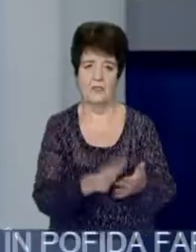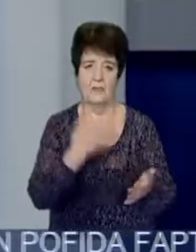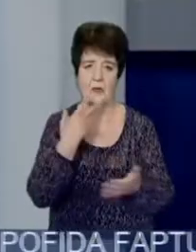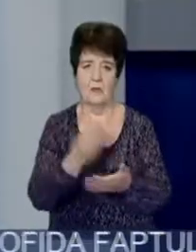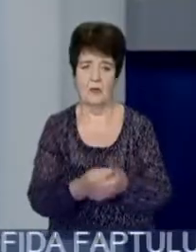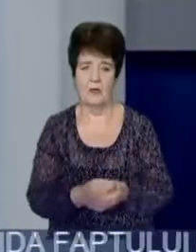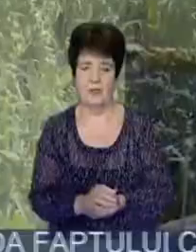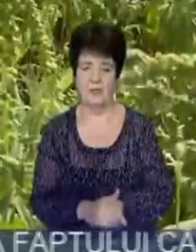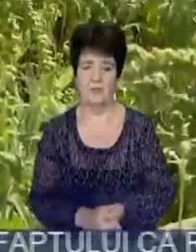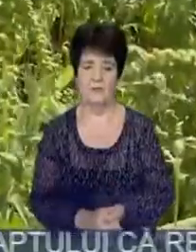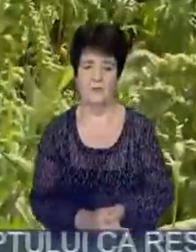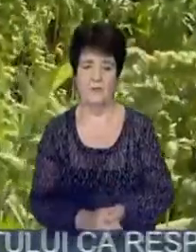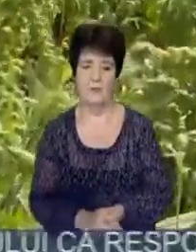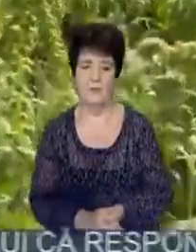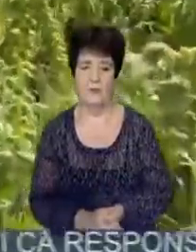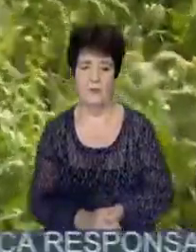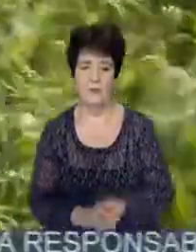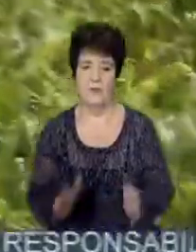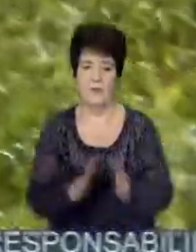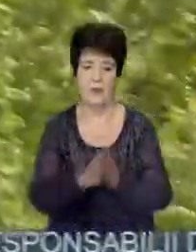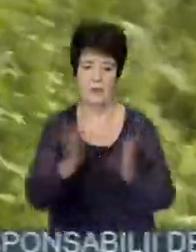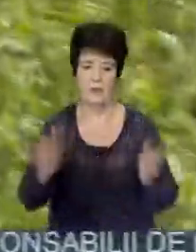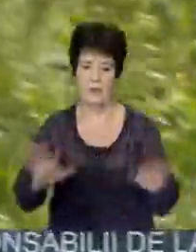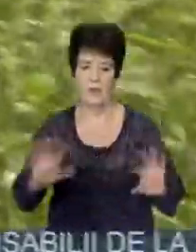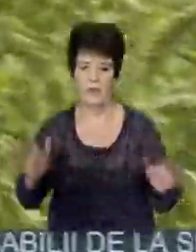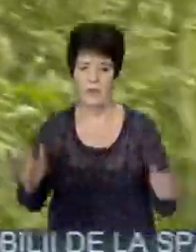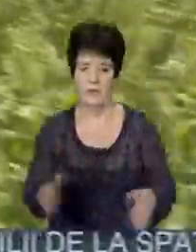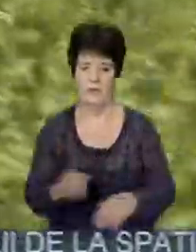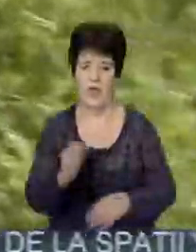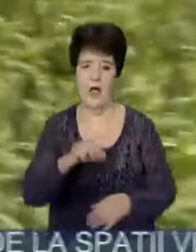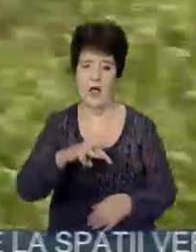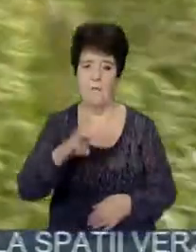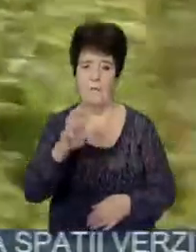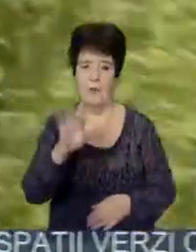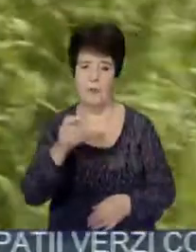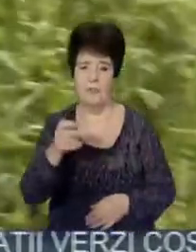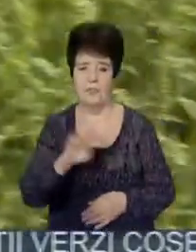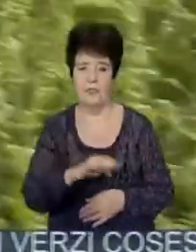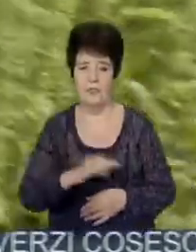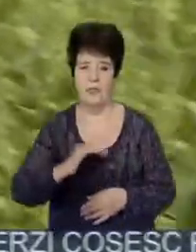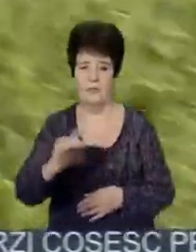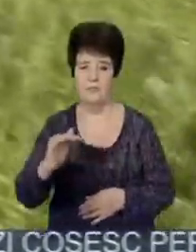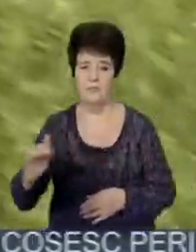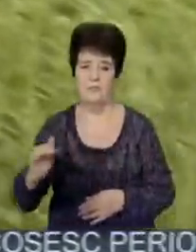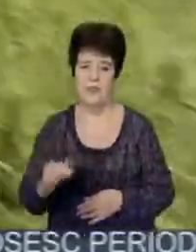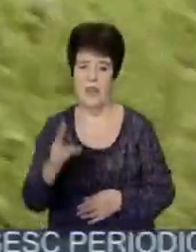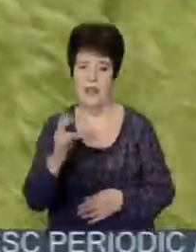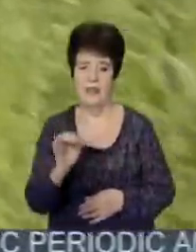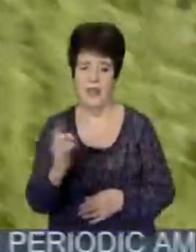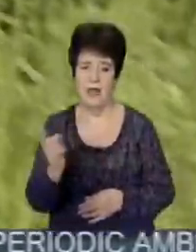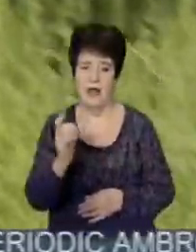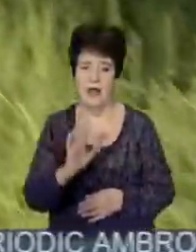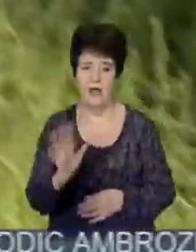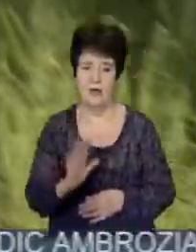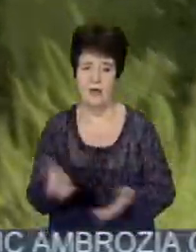proprietate. În majoritatea cazurilor, ambrozia crește pe pășuni și terenuri neagricole, în special